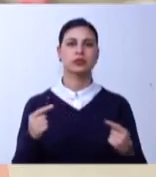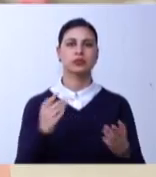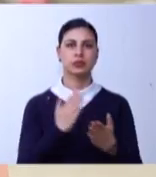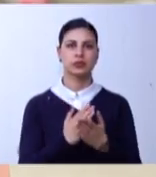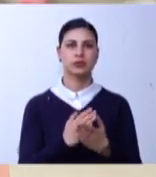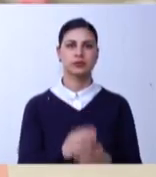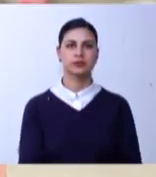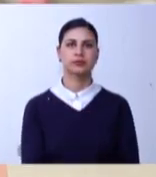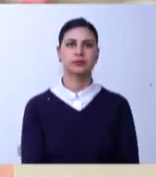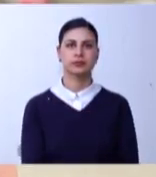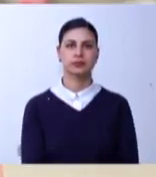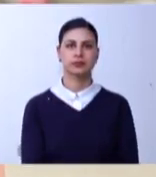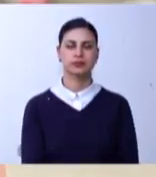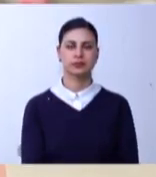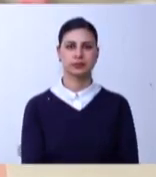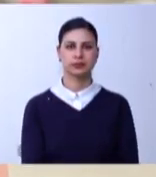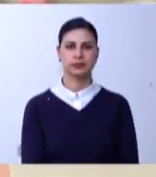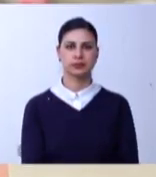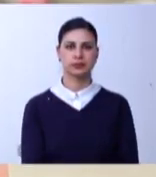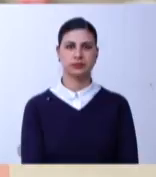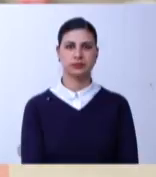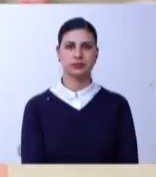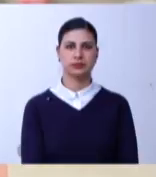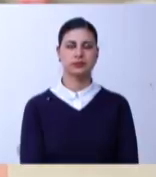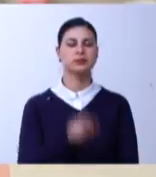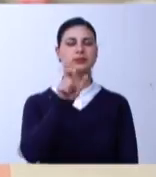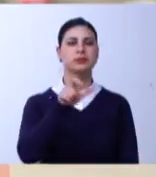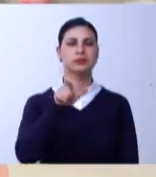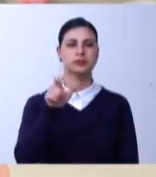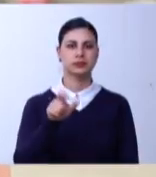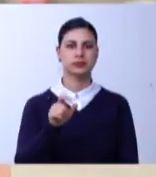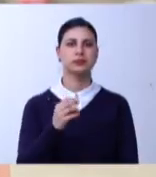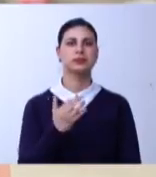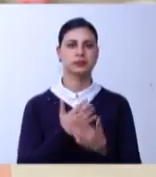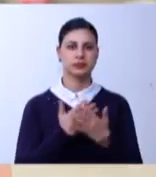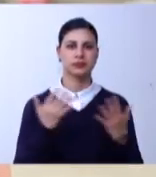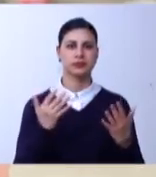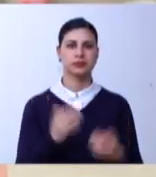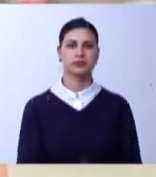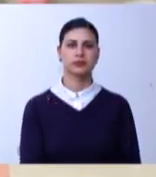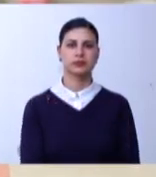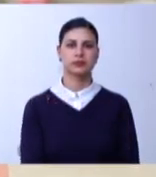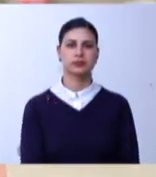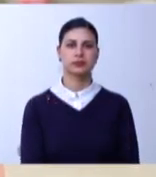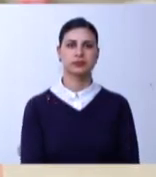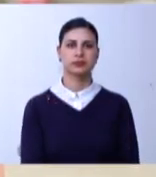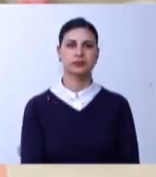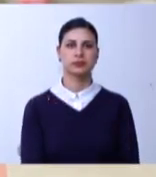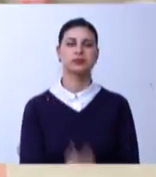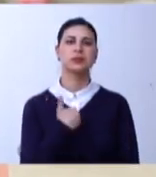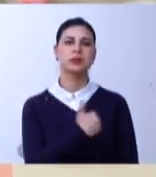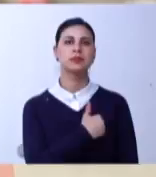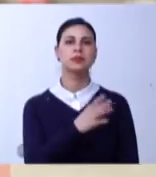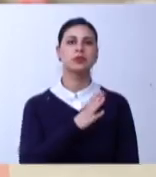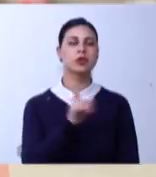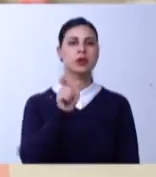მაგრამ აქვს თავისი სირთულეებიც, უფრო მეტი პასუხისგებლობა ბავშვების მიმართ, უფრო მეტი